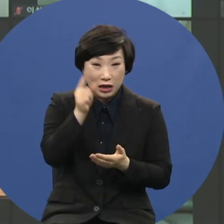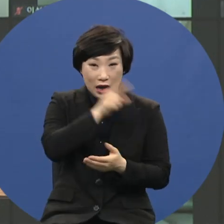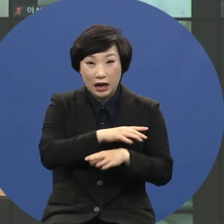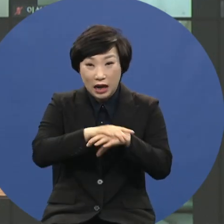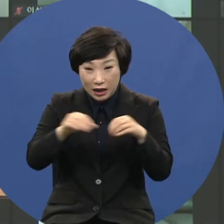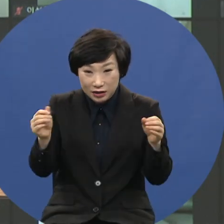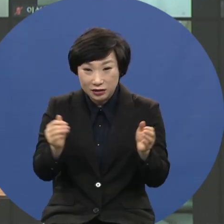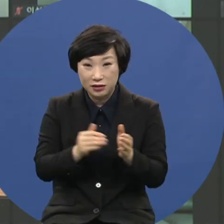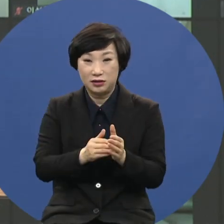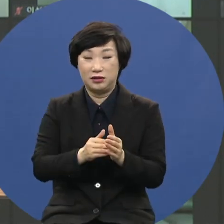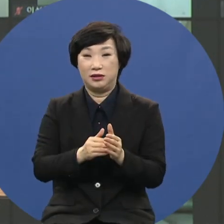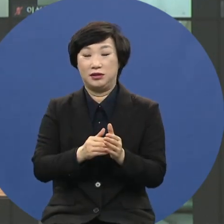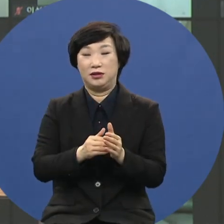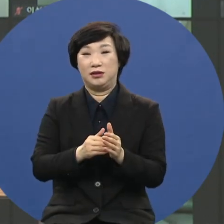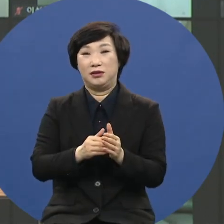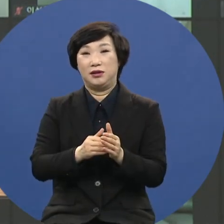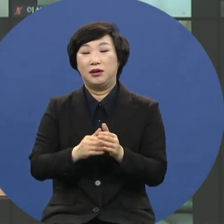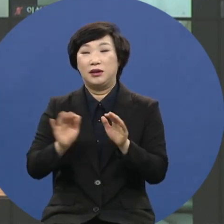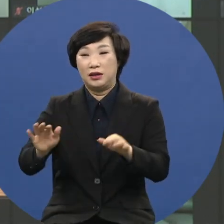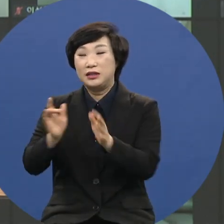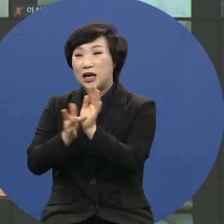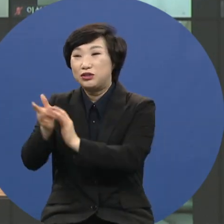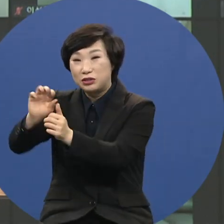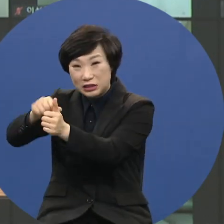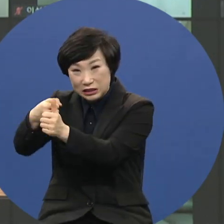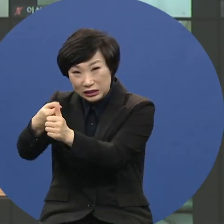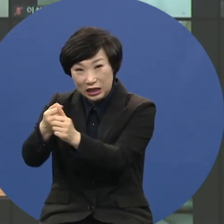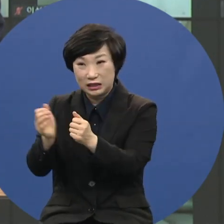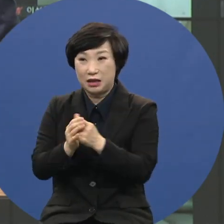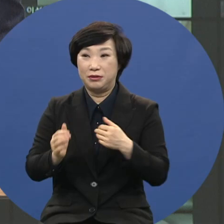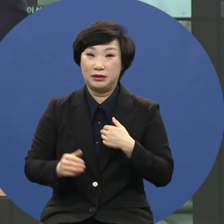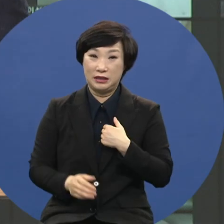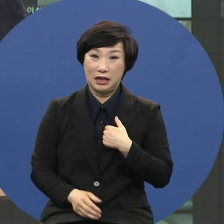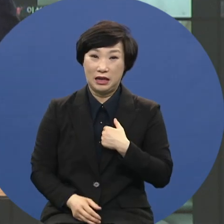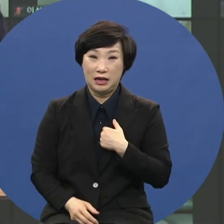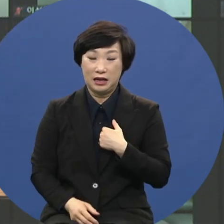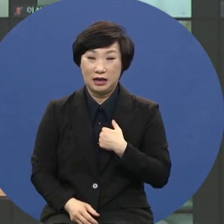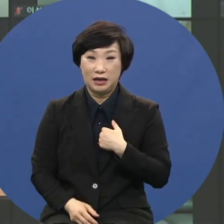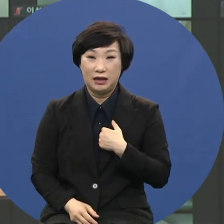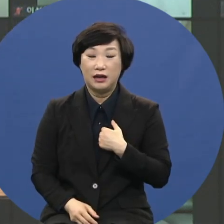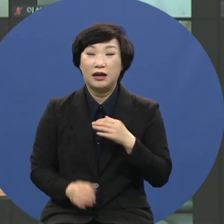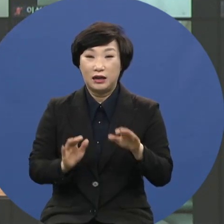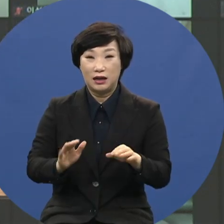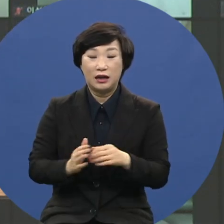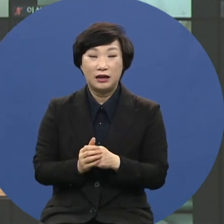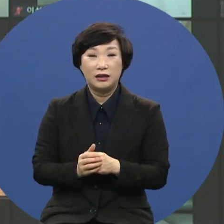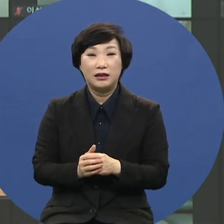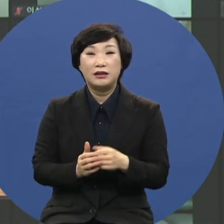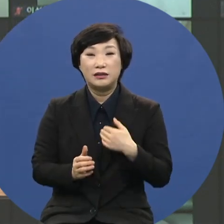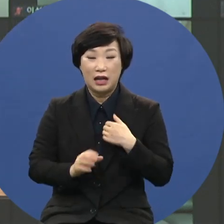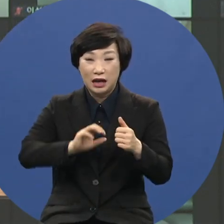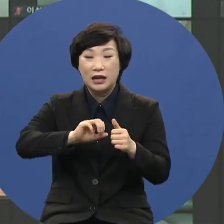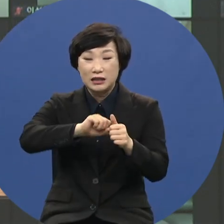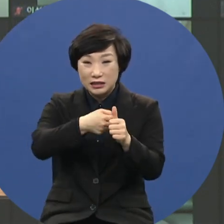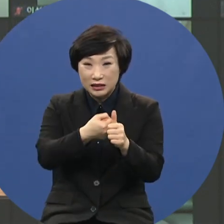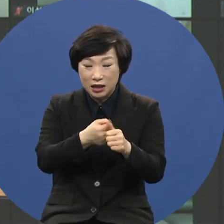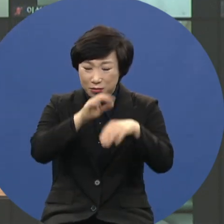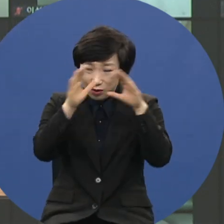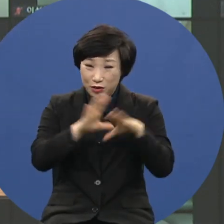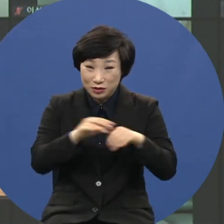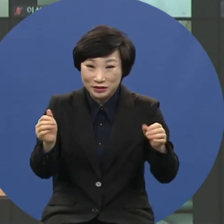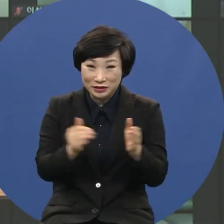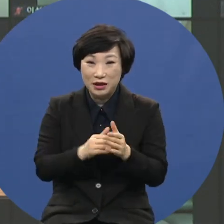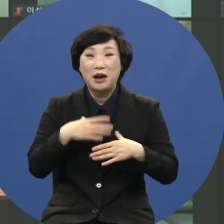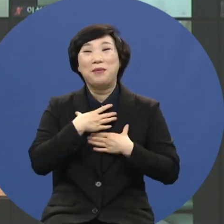악을 무효시키고 그가 징계를 받음으로 하나님으로부터 내가 받을 징계가